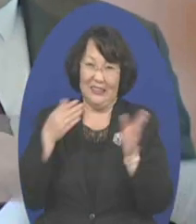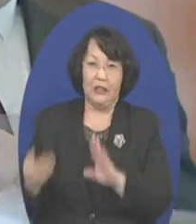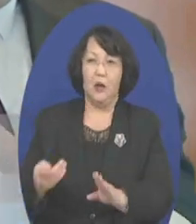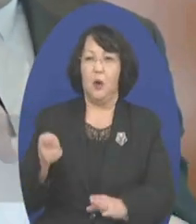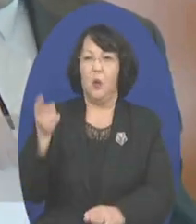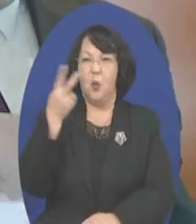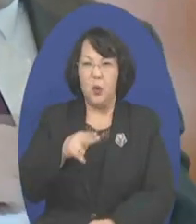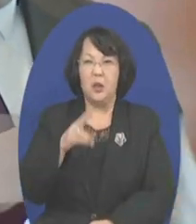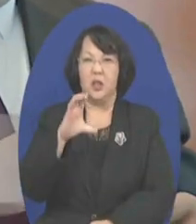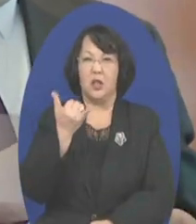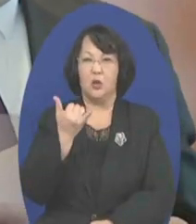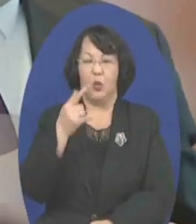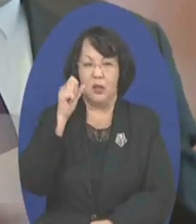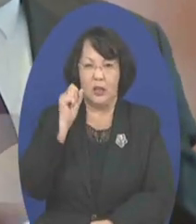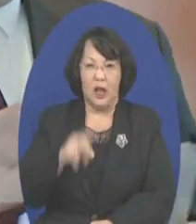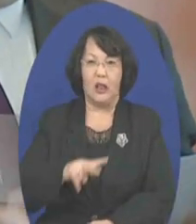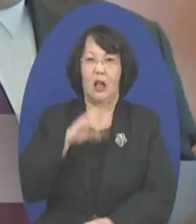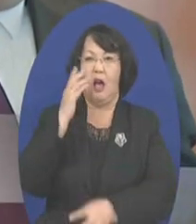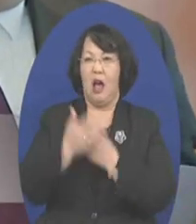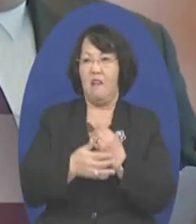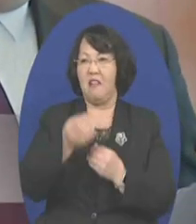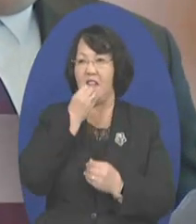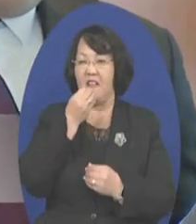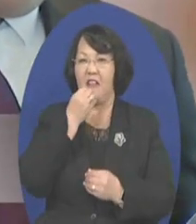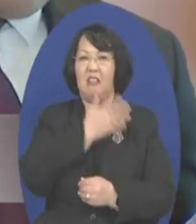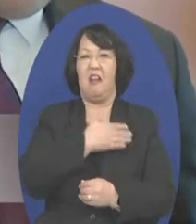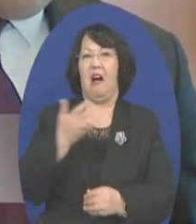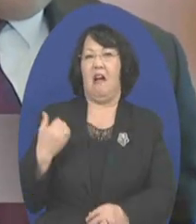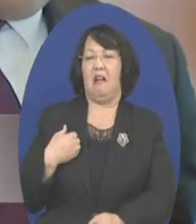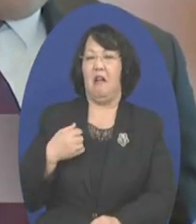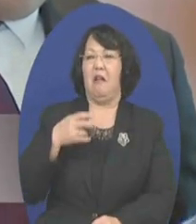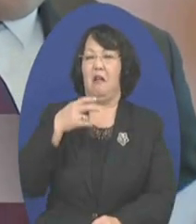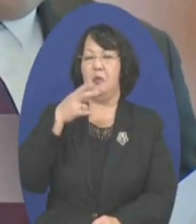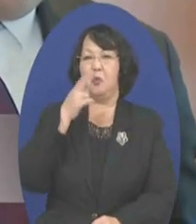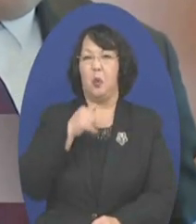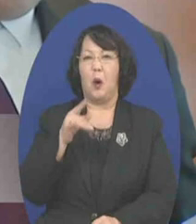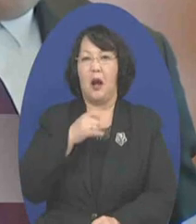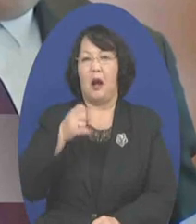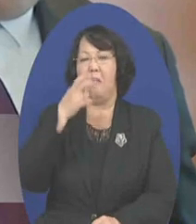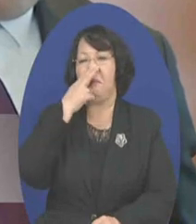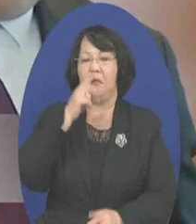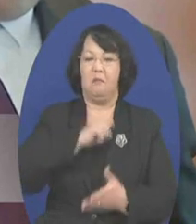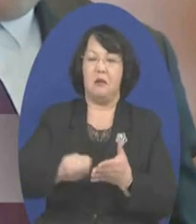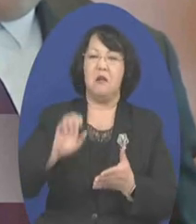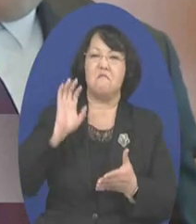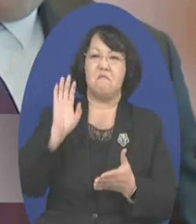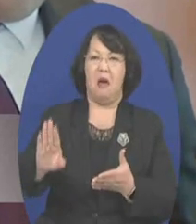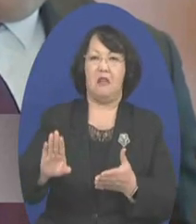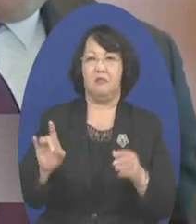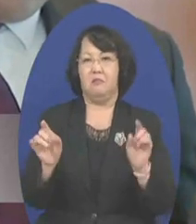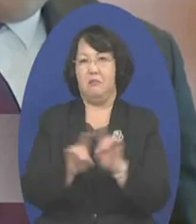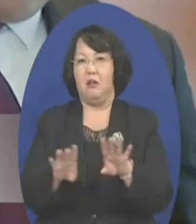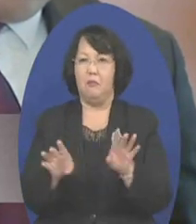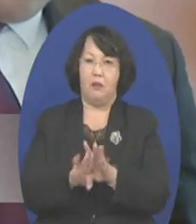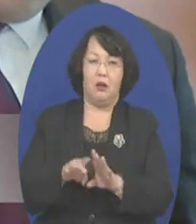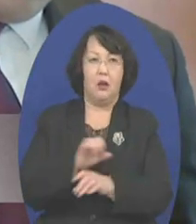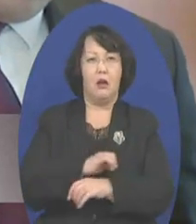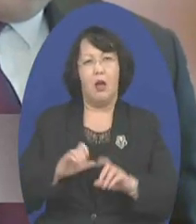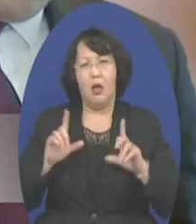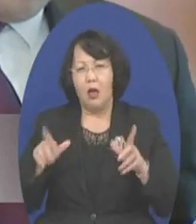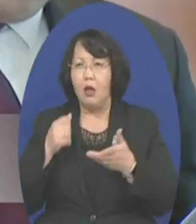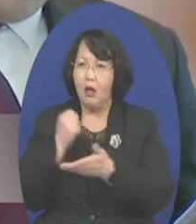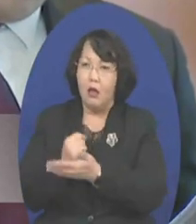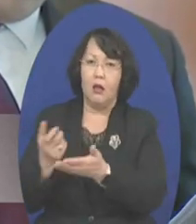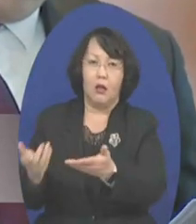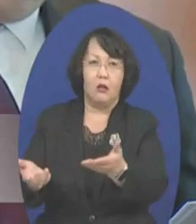шат амжилт бий болгож байгаа, албан тушаалтны дур зориг үйлчлж байгаа ийм зүйл байхаа үүсэхгүй. Тийм учраас иргэдийн зүгээс, бичил бизнес